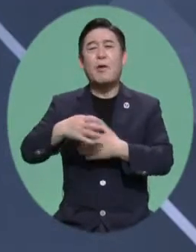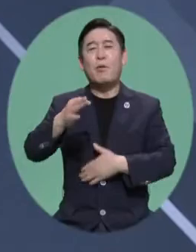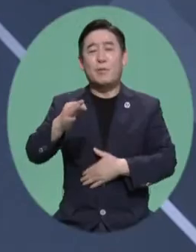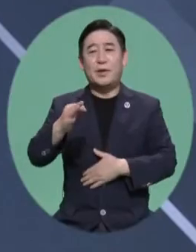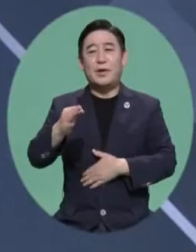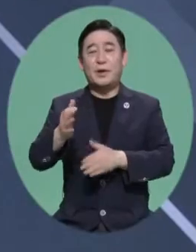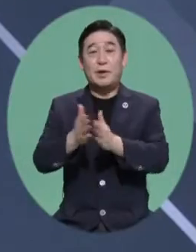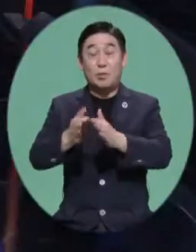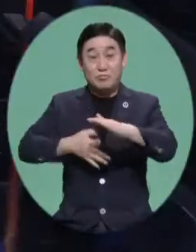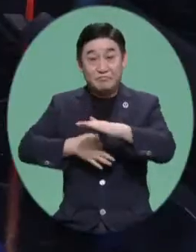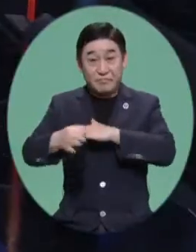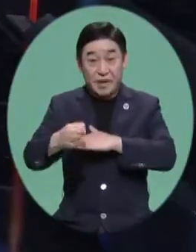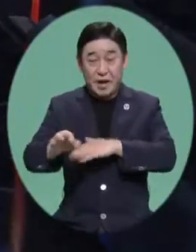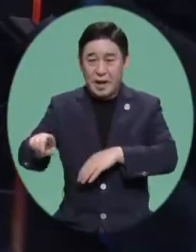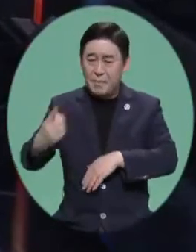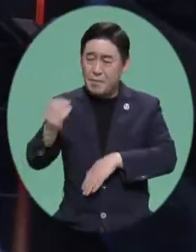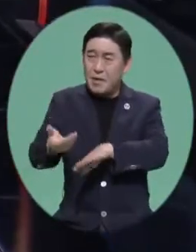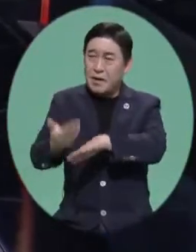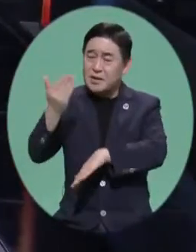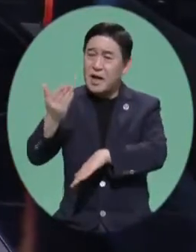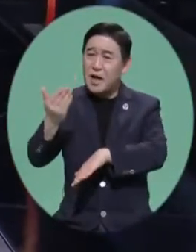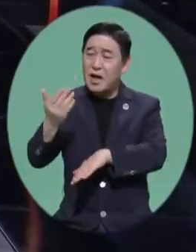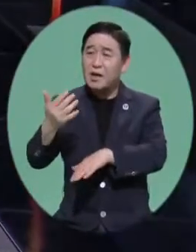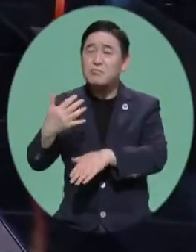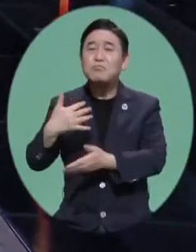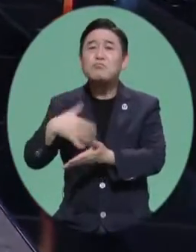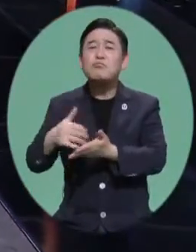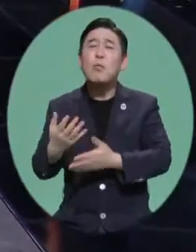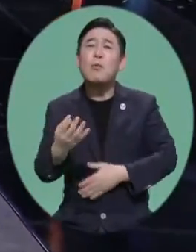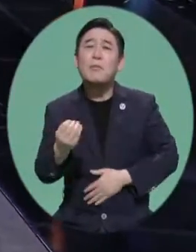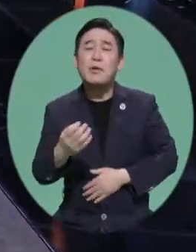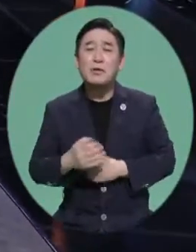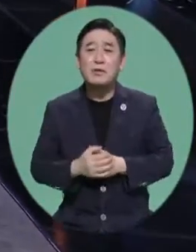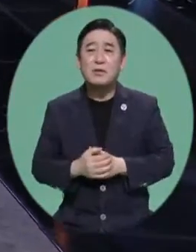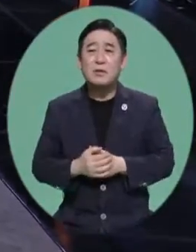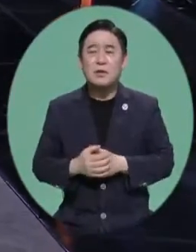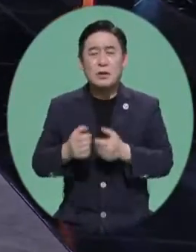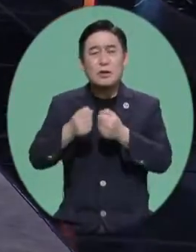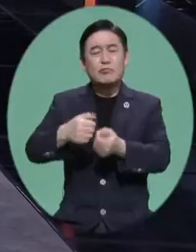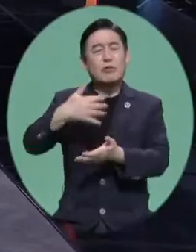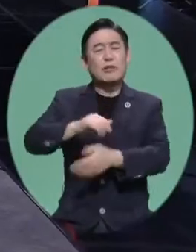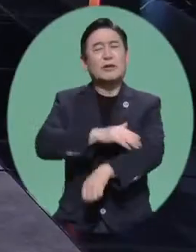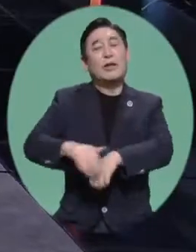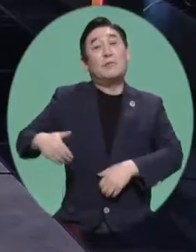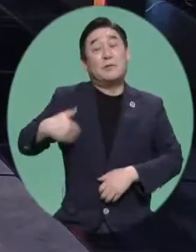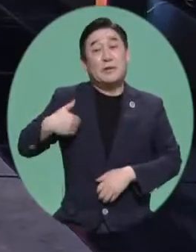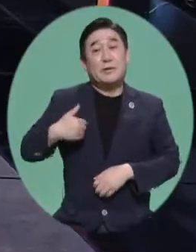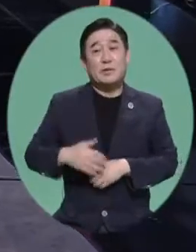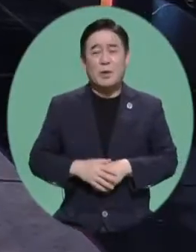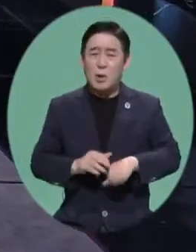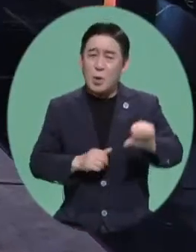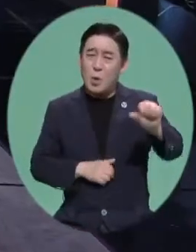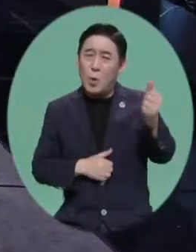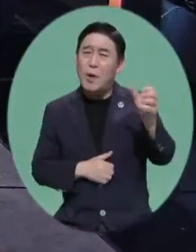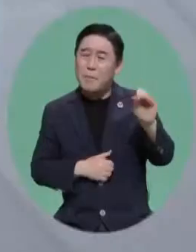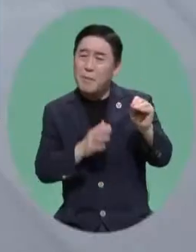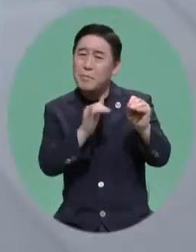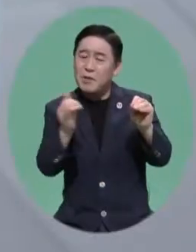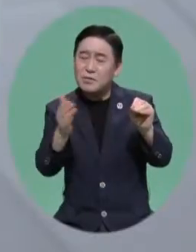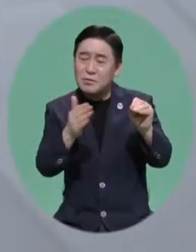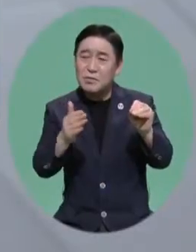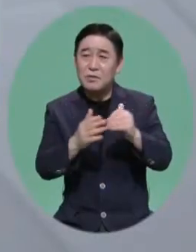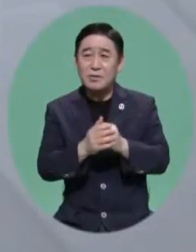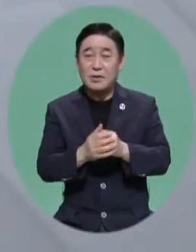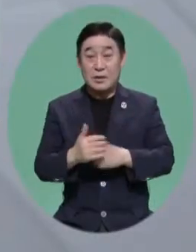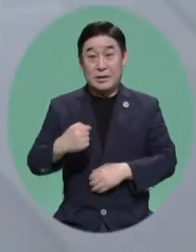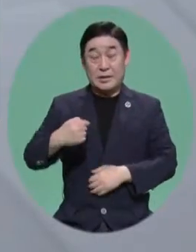본인부담금이 100만원 이상 되는 분이 몇 명이나 되는지 아십니까 저 구체적인 숫자로 잘 모르겠는데 1 500만명 되거든요 그렇군